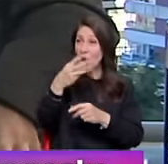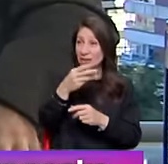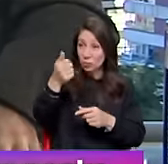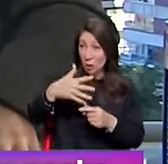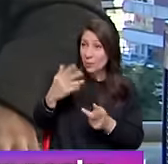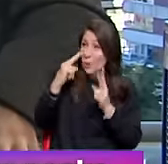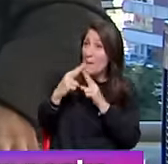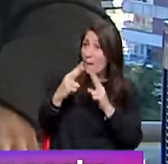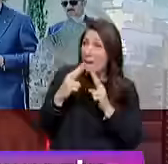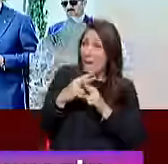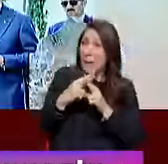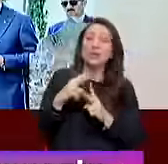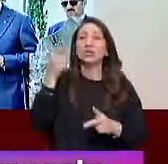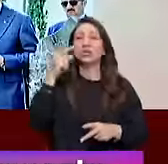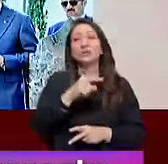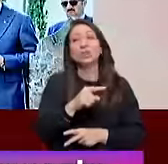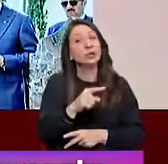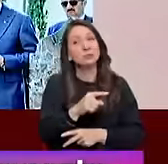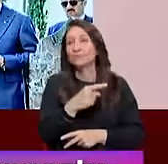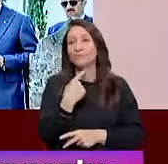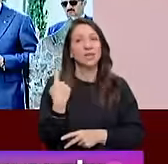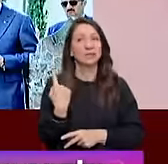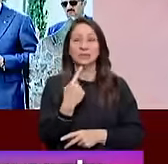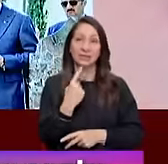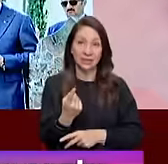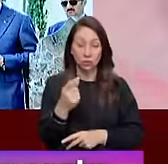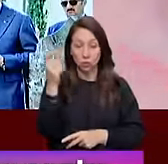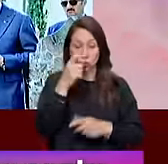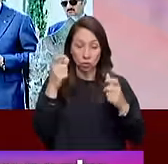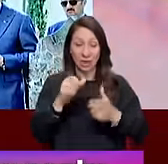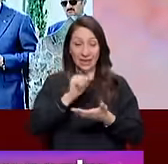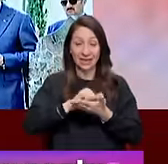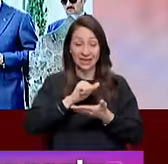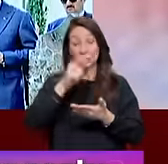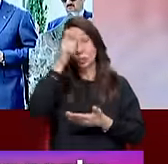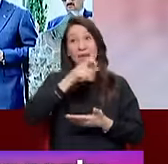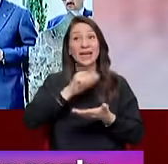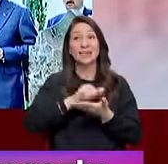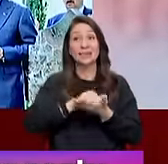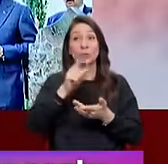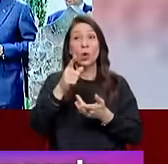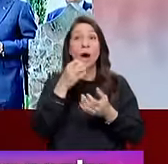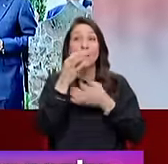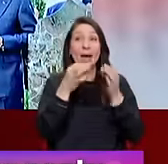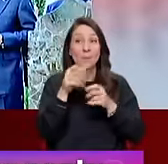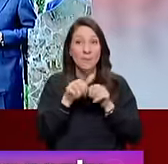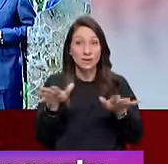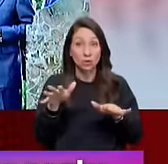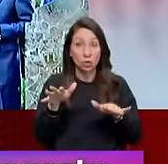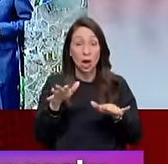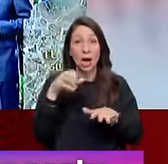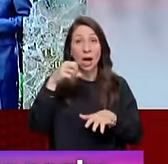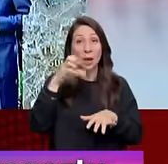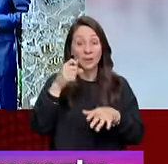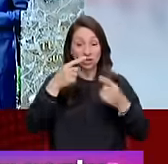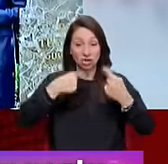kurmaylarıyla görüştü. Şimşek imkanı yok dedi. Türkiye gazetesinde bu kulis bilgileri paylaşılıyor. AK